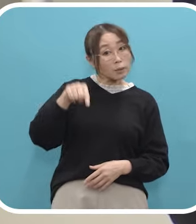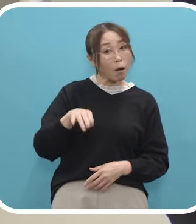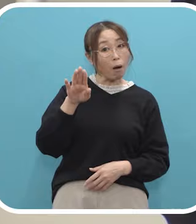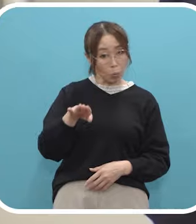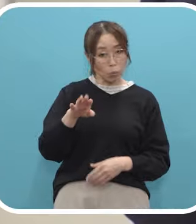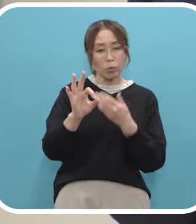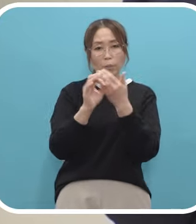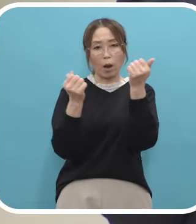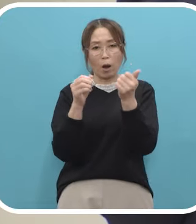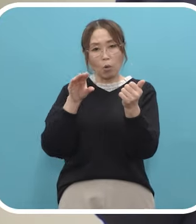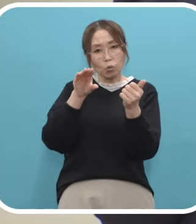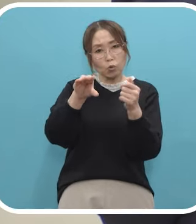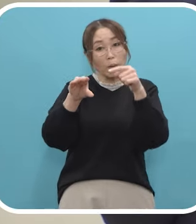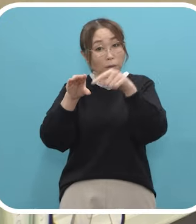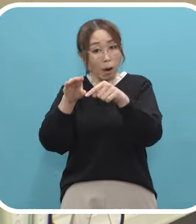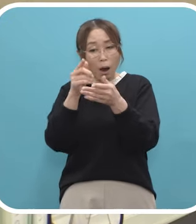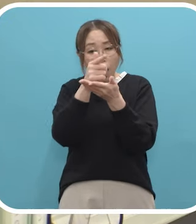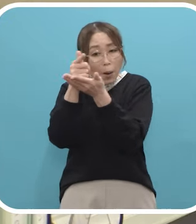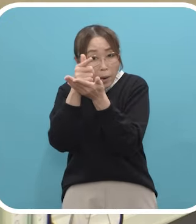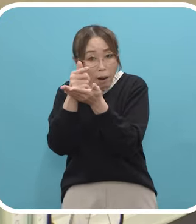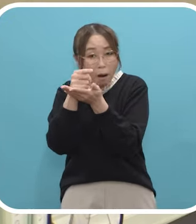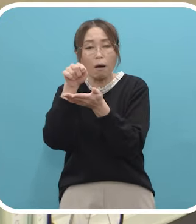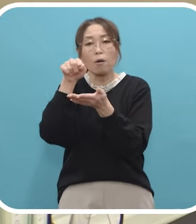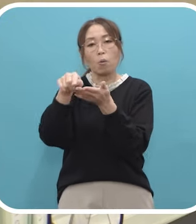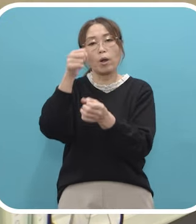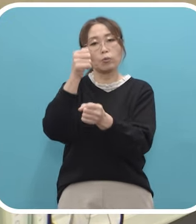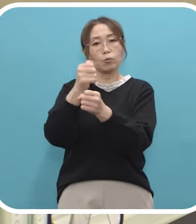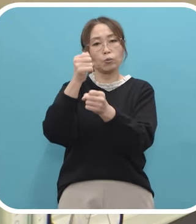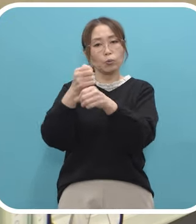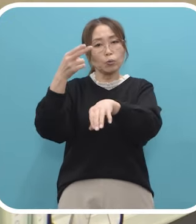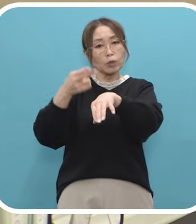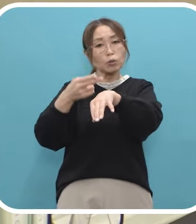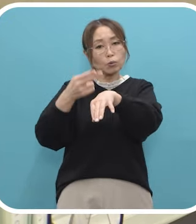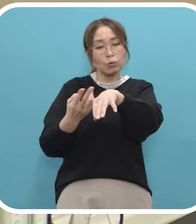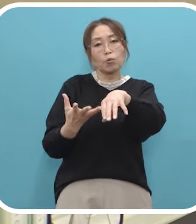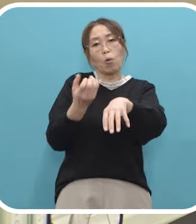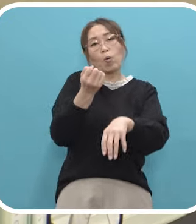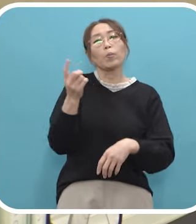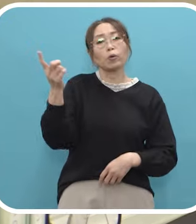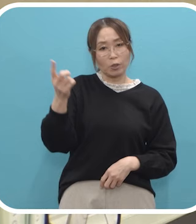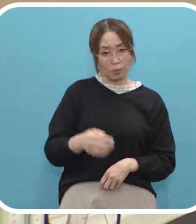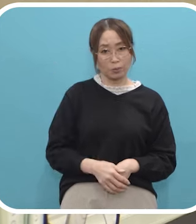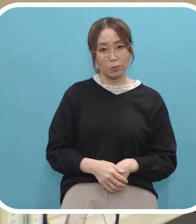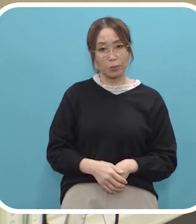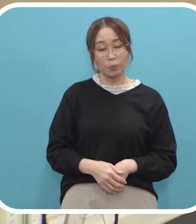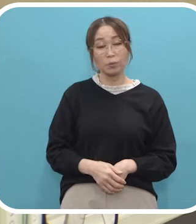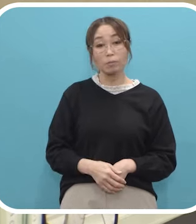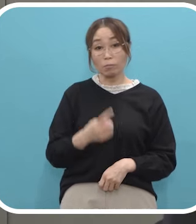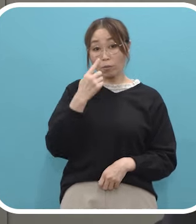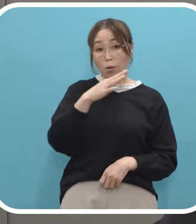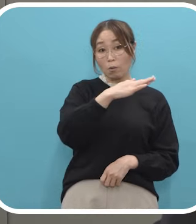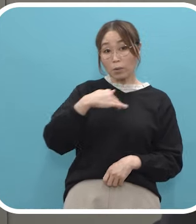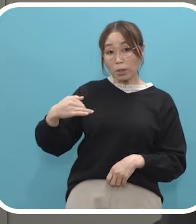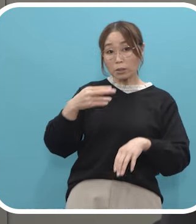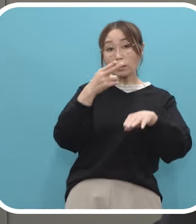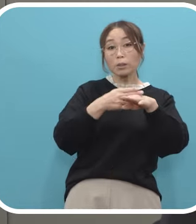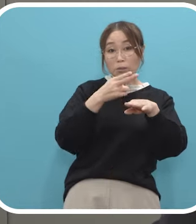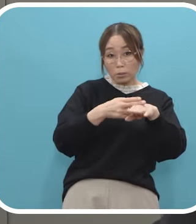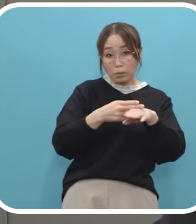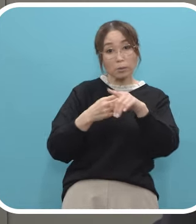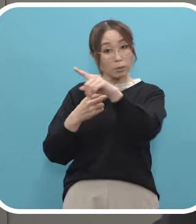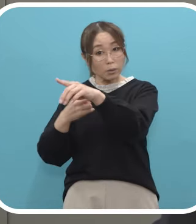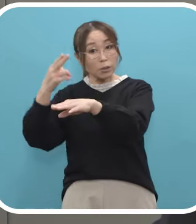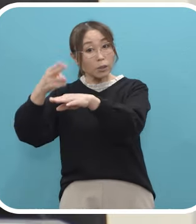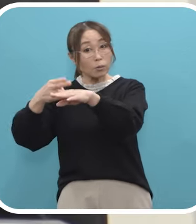ついてる、車でもカメラとか、そういう技術可能性を持ってる会社だったんです。我々の持ってる技